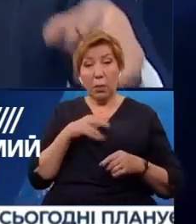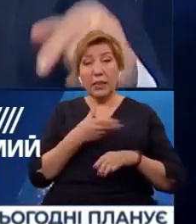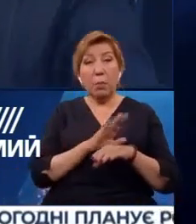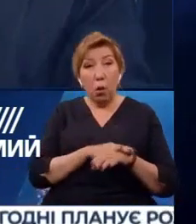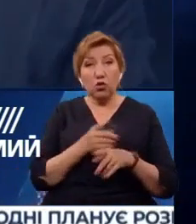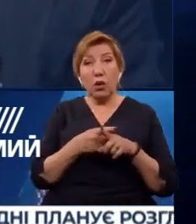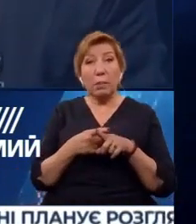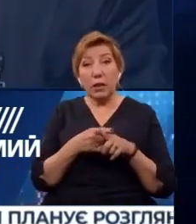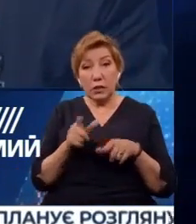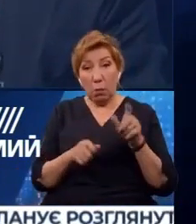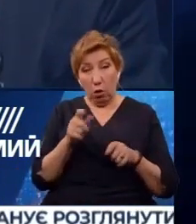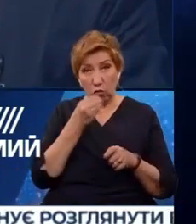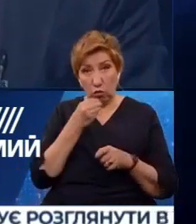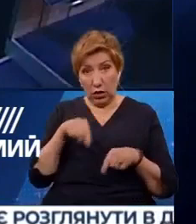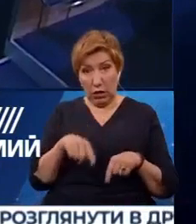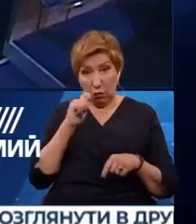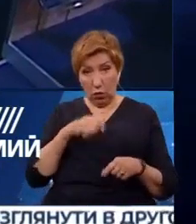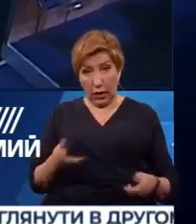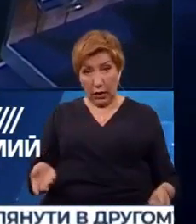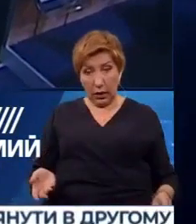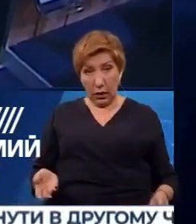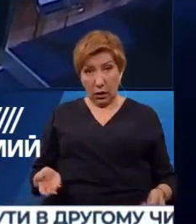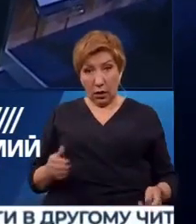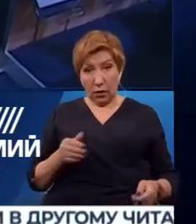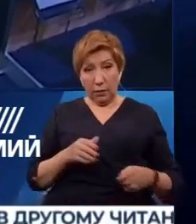польську і не білоруську молочку їли в Україні. Я хочу вам